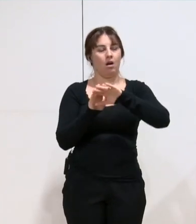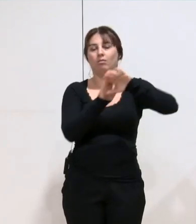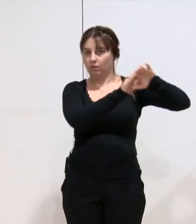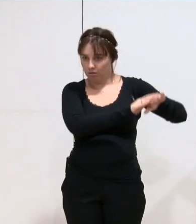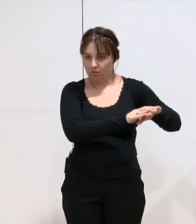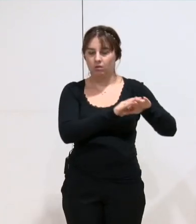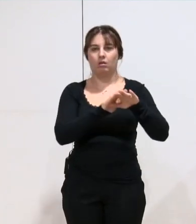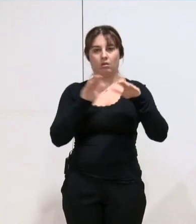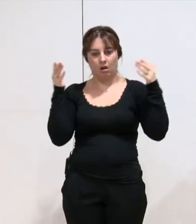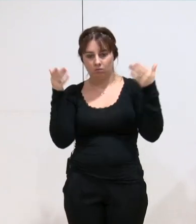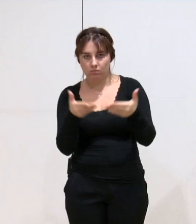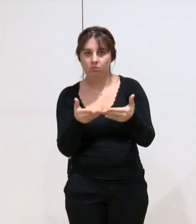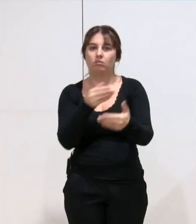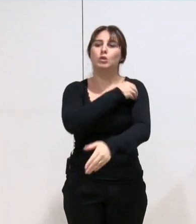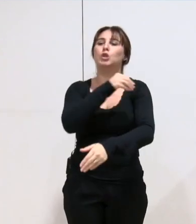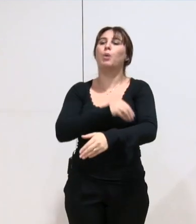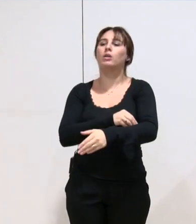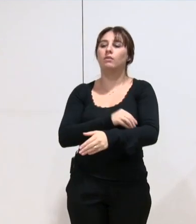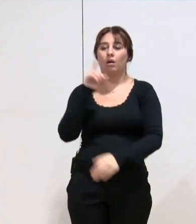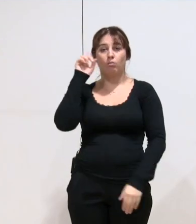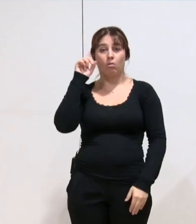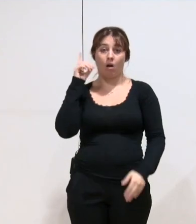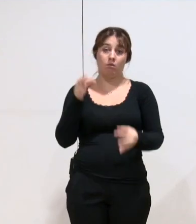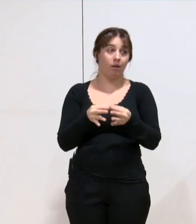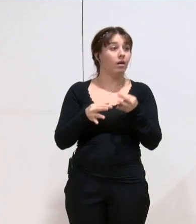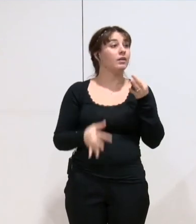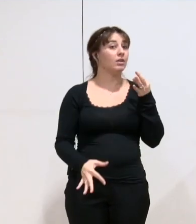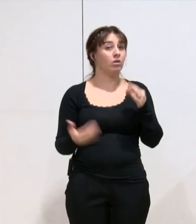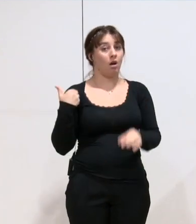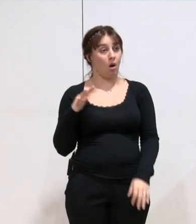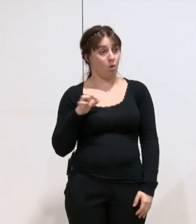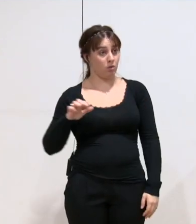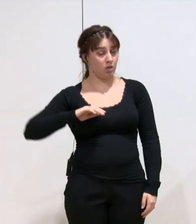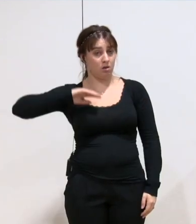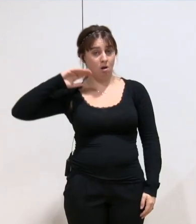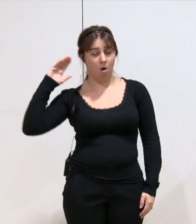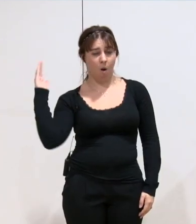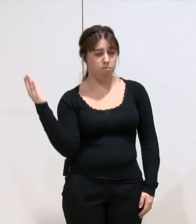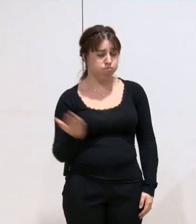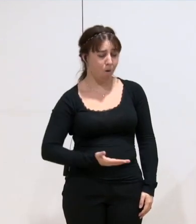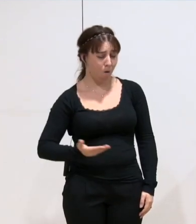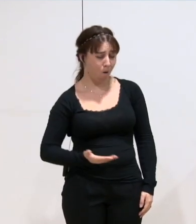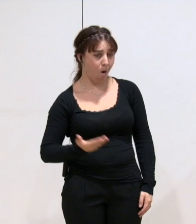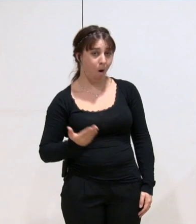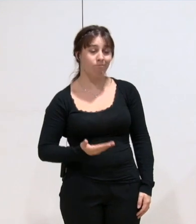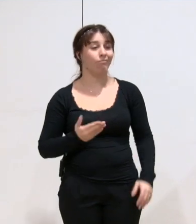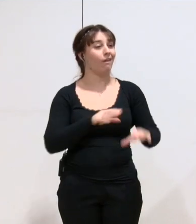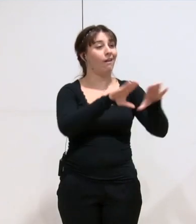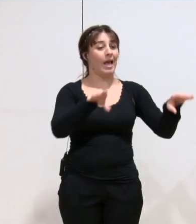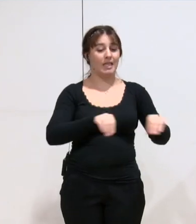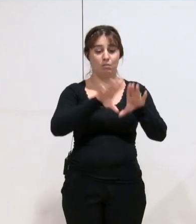l'aspect sportif, parce que où on en est, l'aspect sportif, c'est que ce week-end était un mauvais week-end, où nos trois